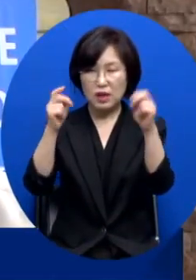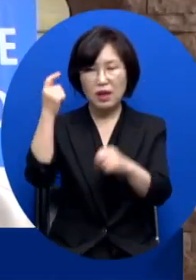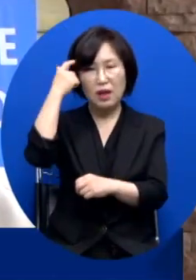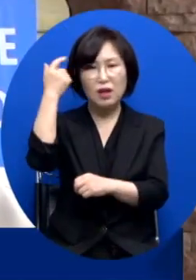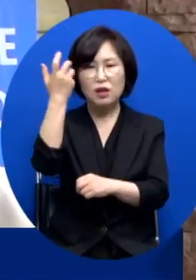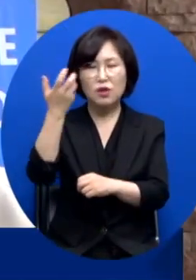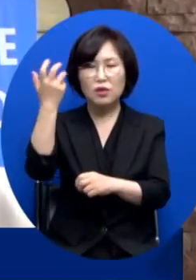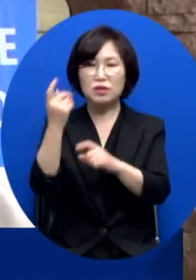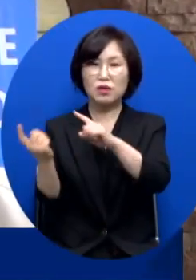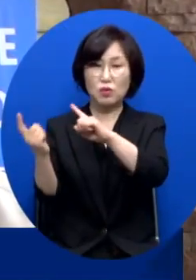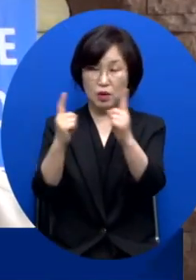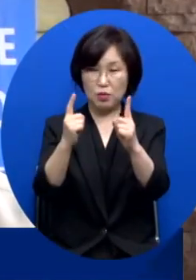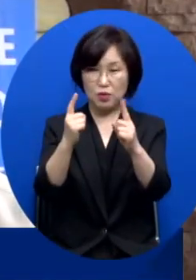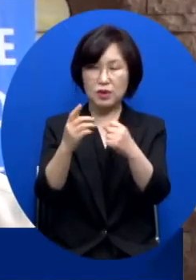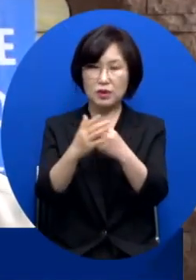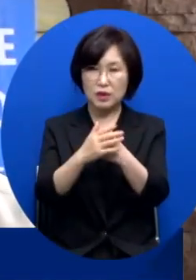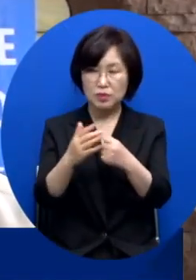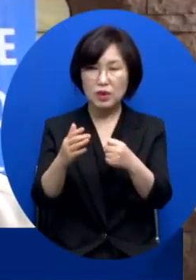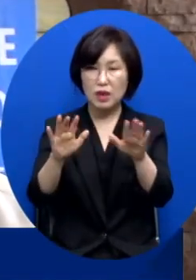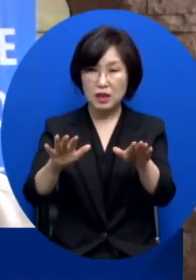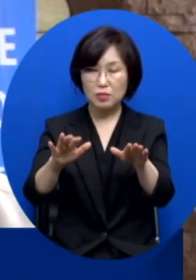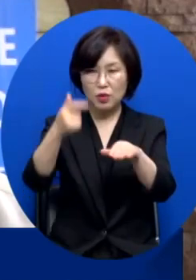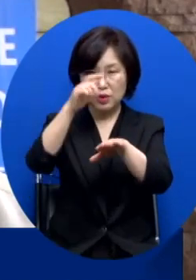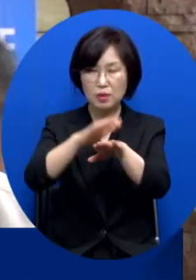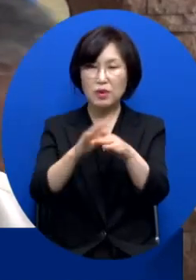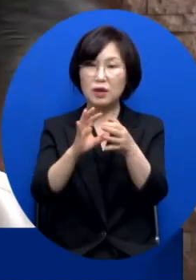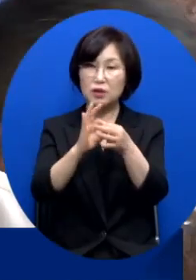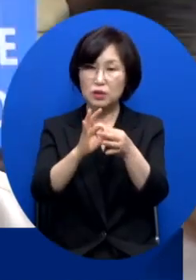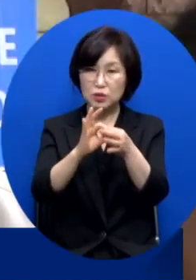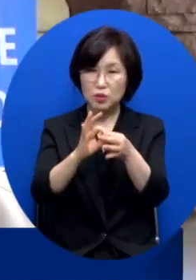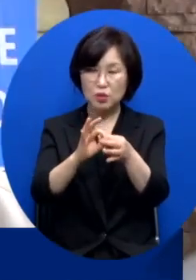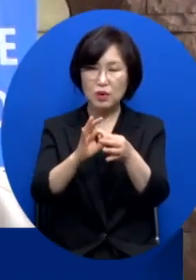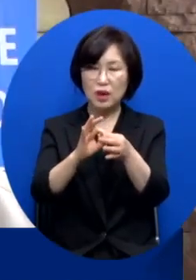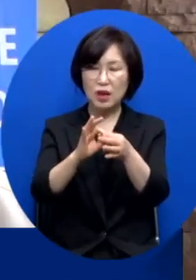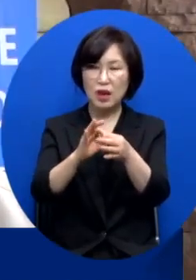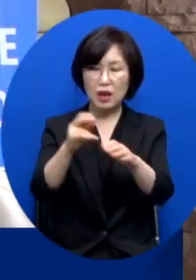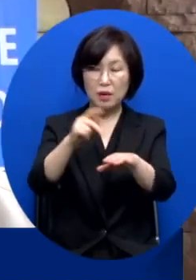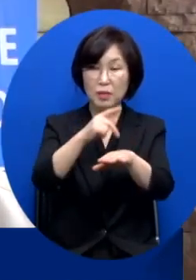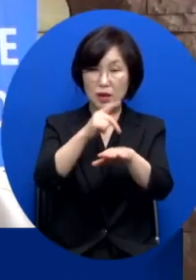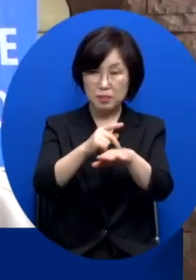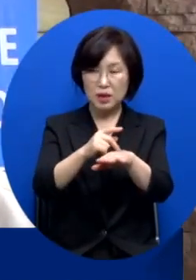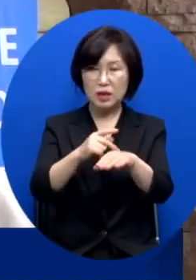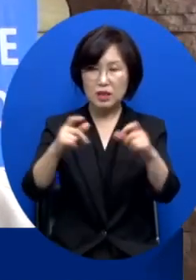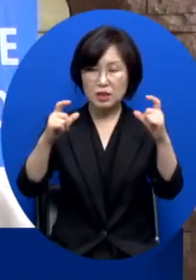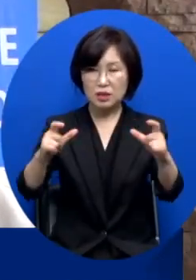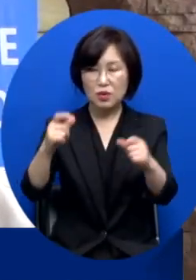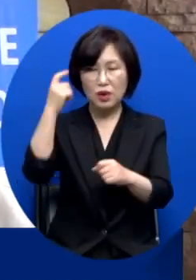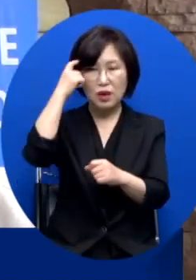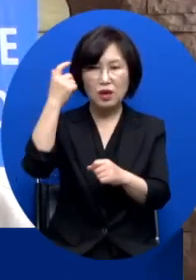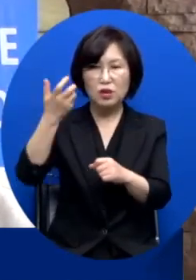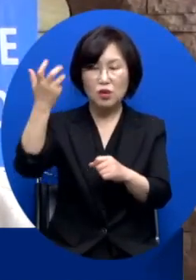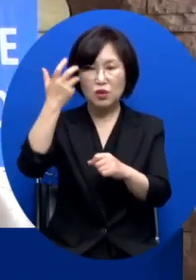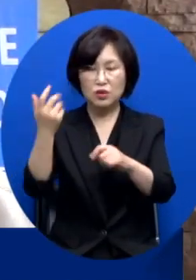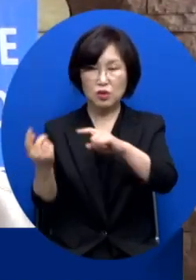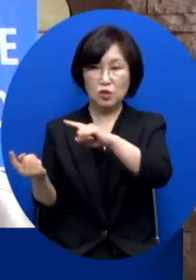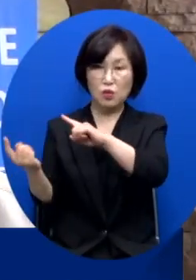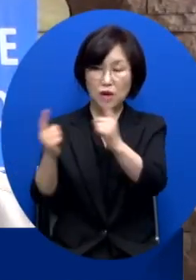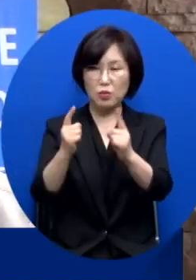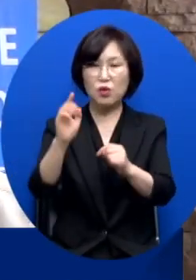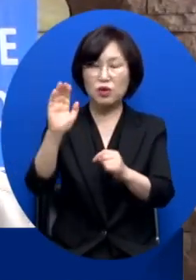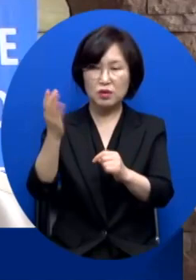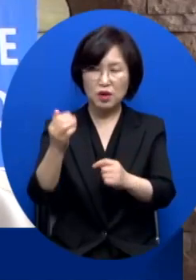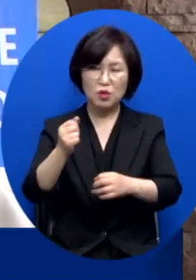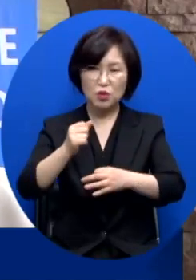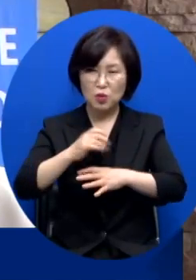때문에 이번에 이 컨퍼런스를 통해서 필리핀의 큰 영적 회복 운동이 일어나서 필리핀 전체 이전에 보지 못했던